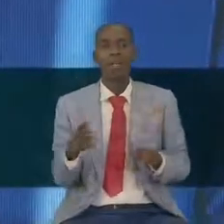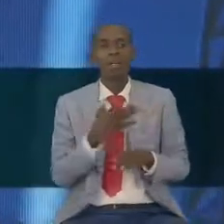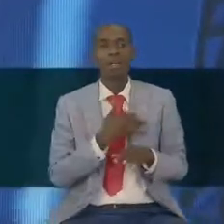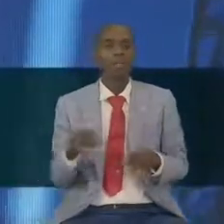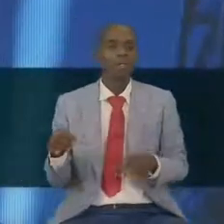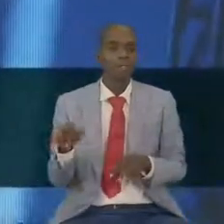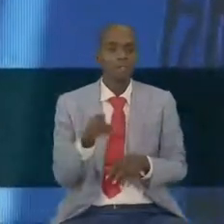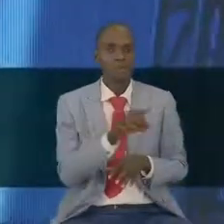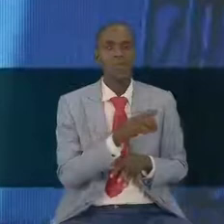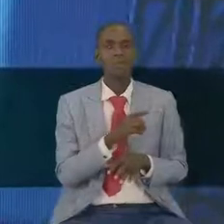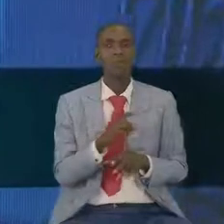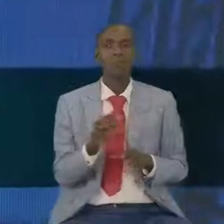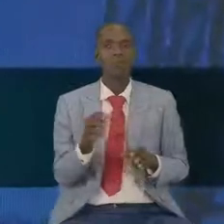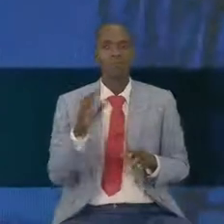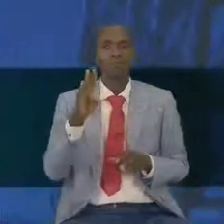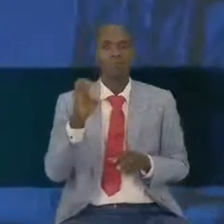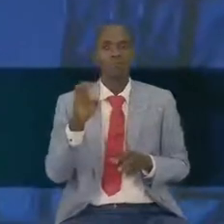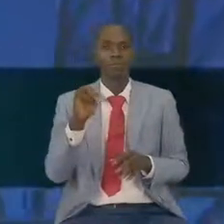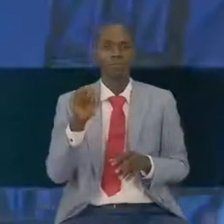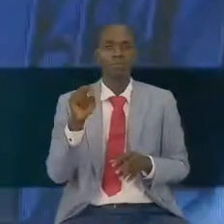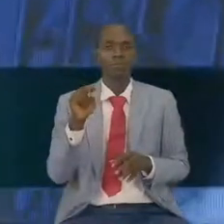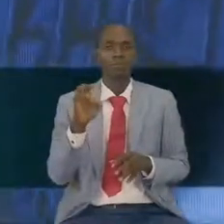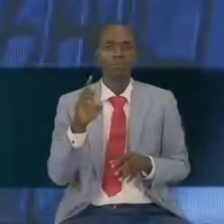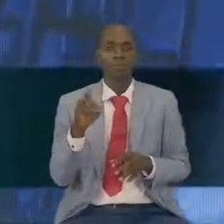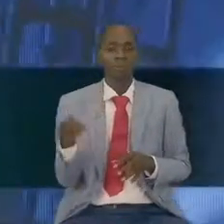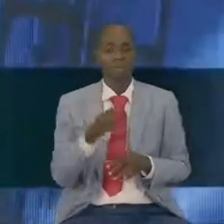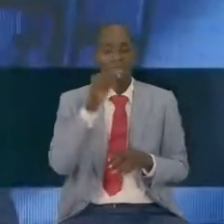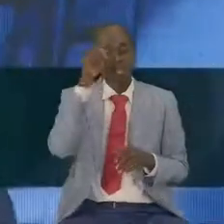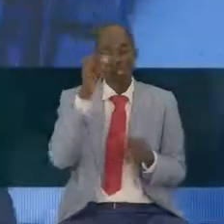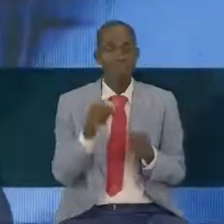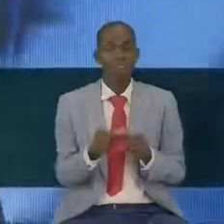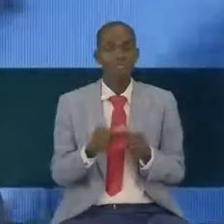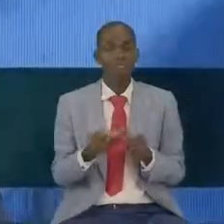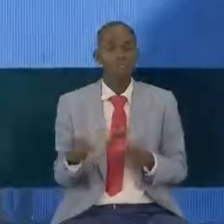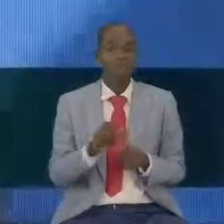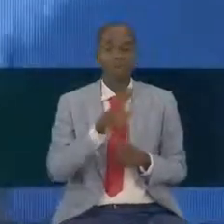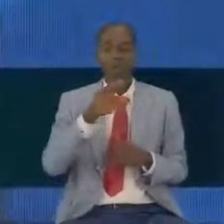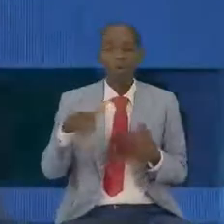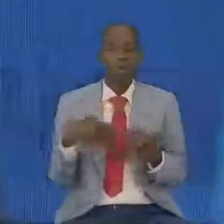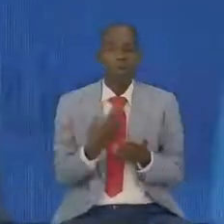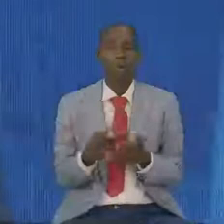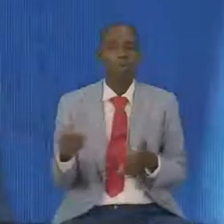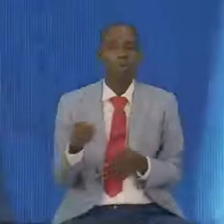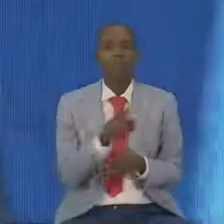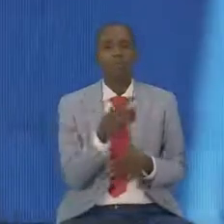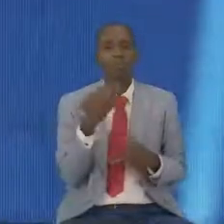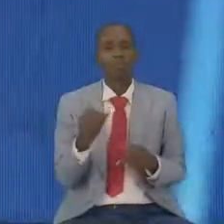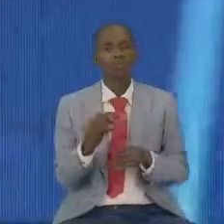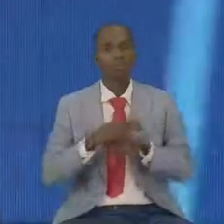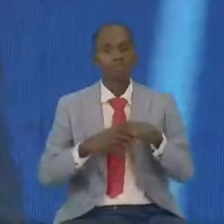Ils le plaignirent et le consolèrent de tous les malheurs que l'Éternel avait fait venir sur